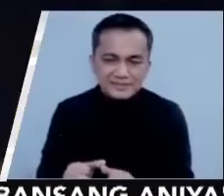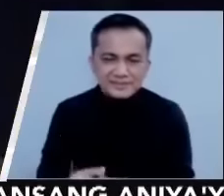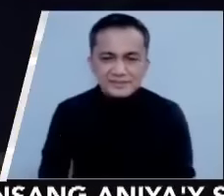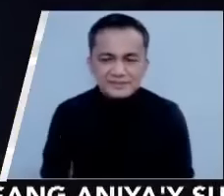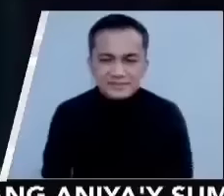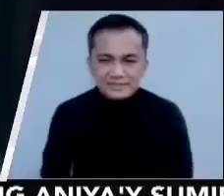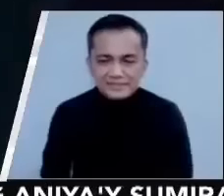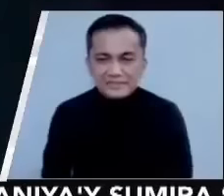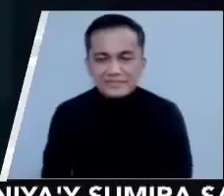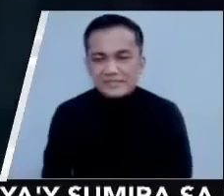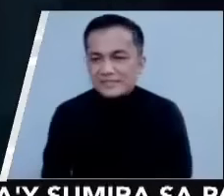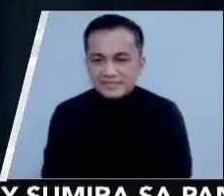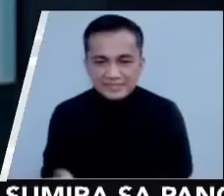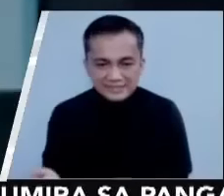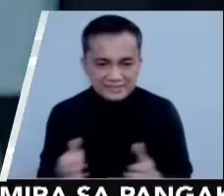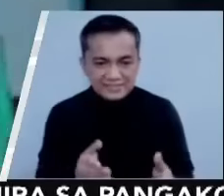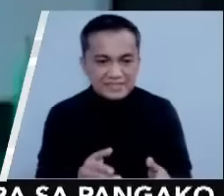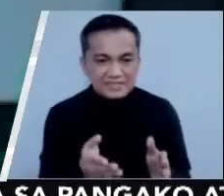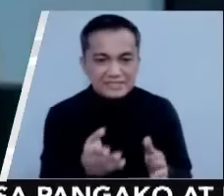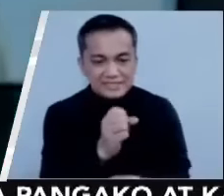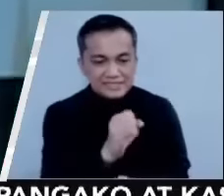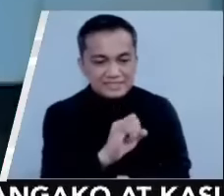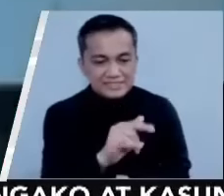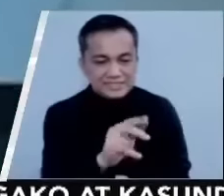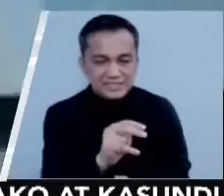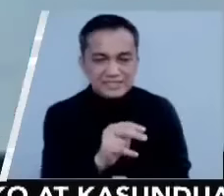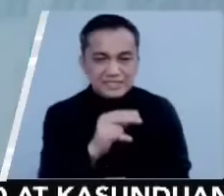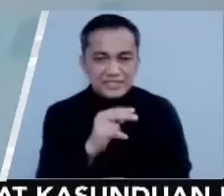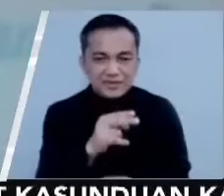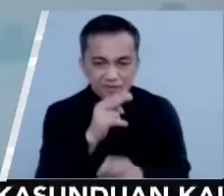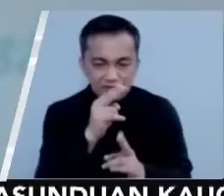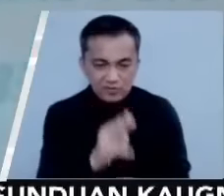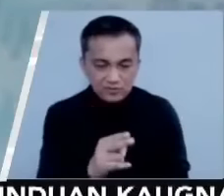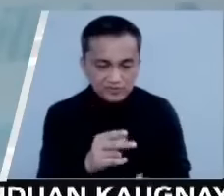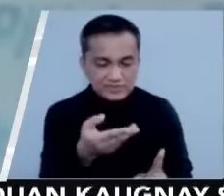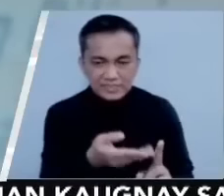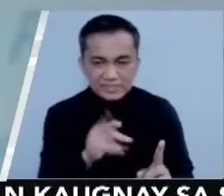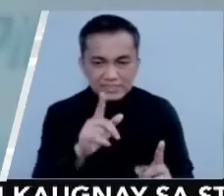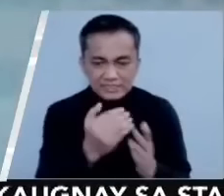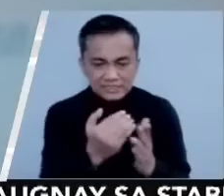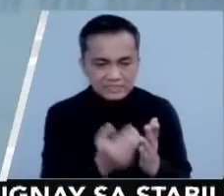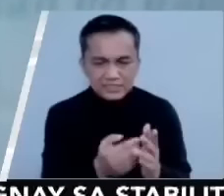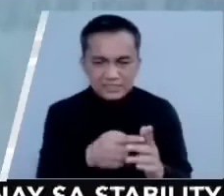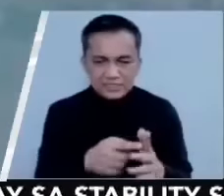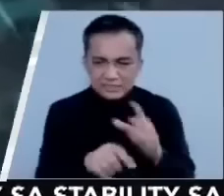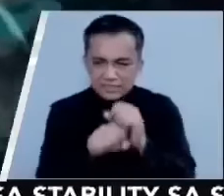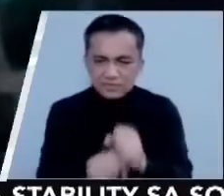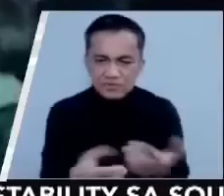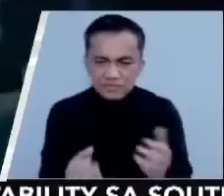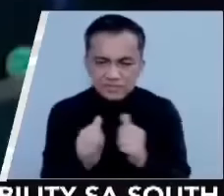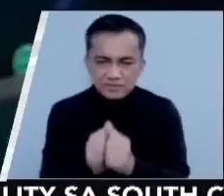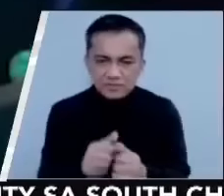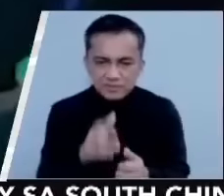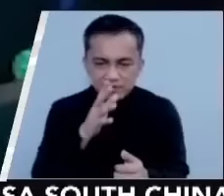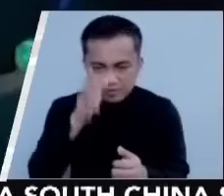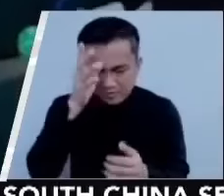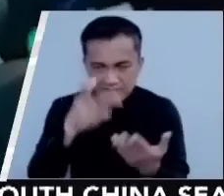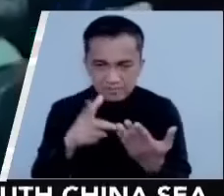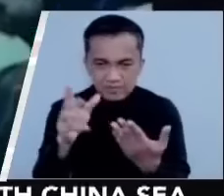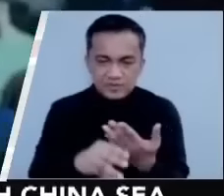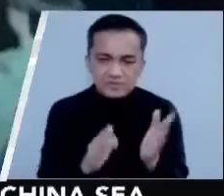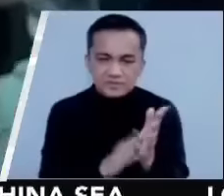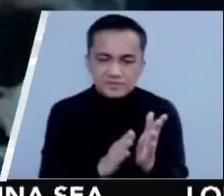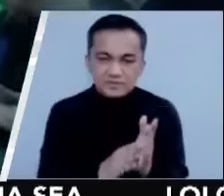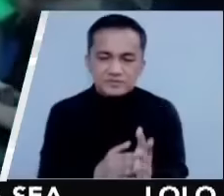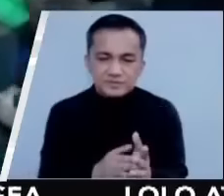Ang batang si Sian, nasa honor list din. Pero sanay na rin siyang walang kasamang magulang tuwing may program sa eskwelahan. Kaya